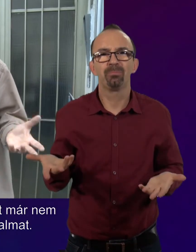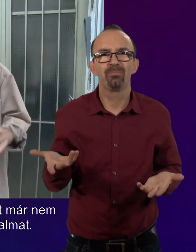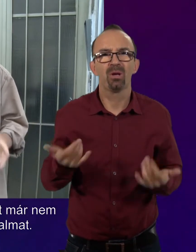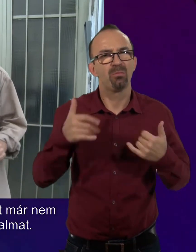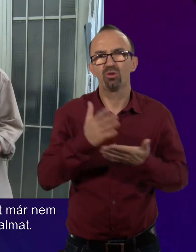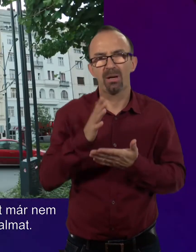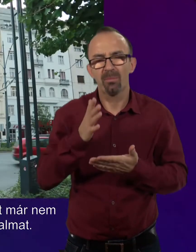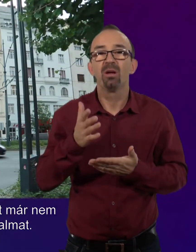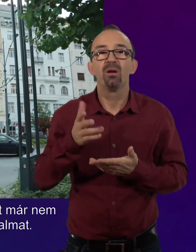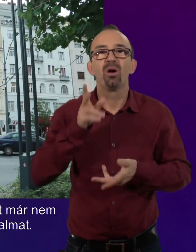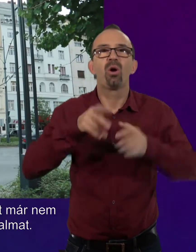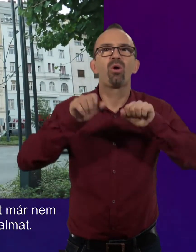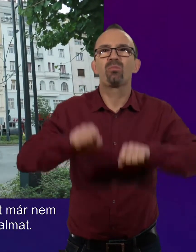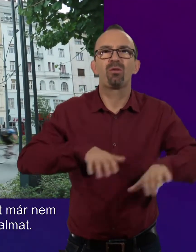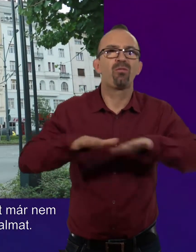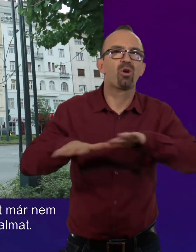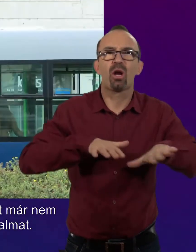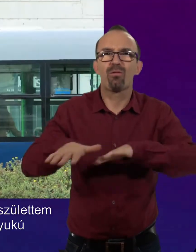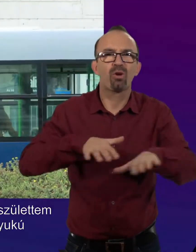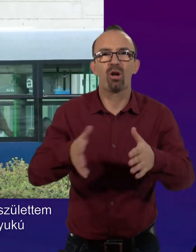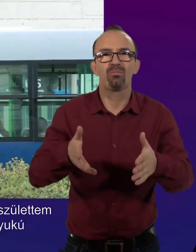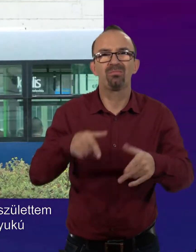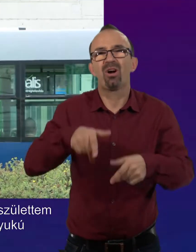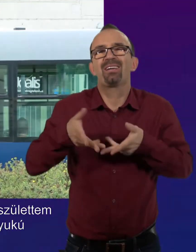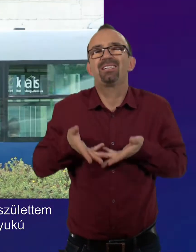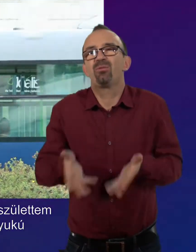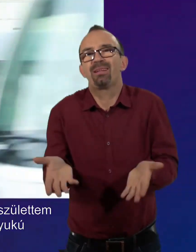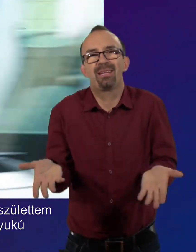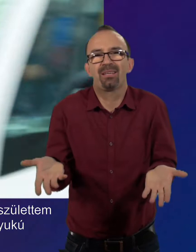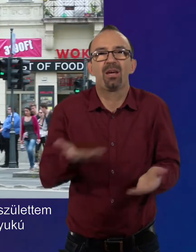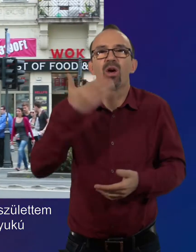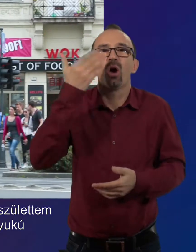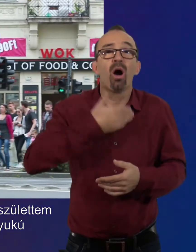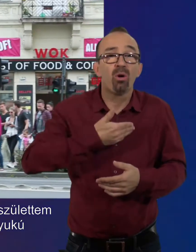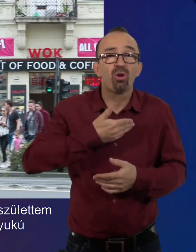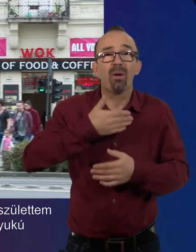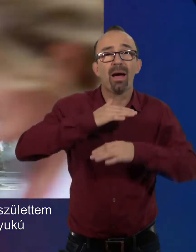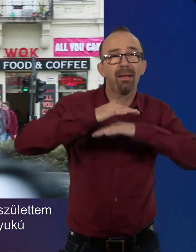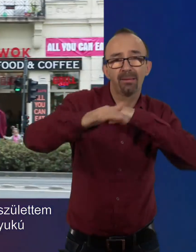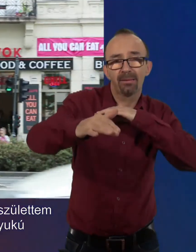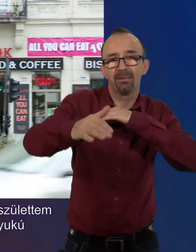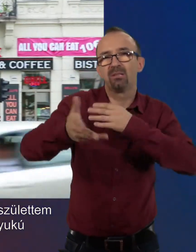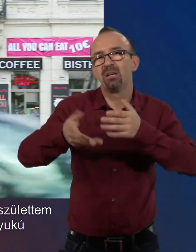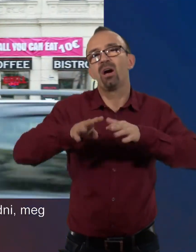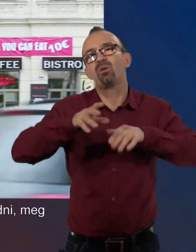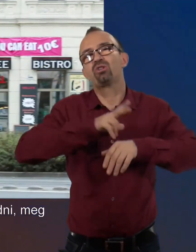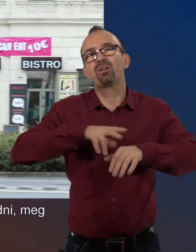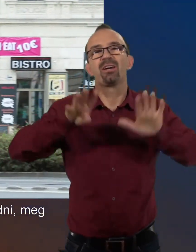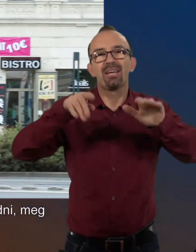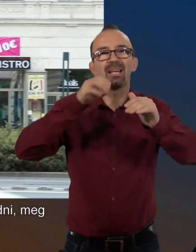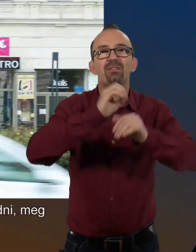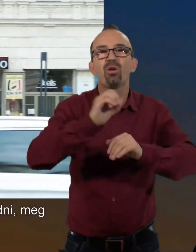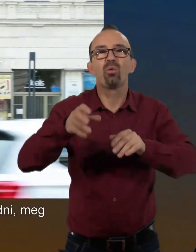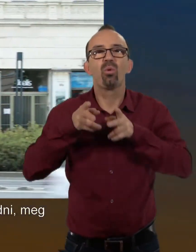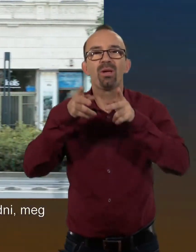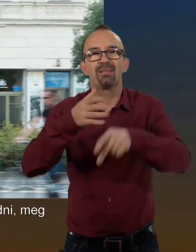kérdezték tőlem gyakran, most már nem annyira, hogy hát hogy bírom ezt a forgalmat. Aki beleszületik, hát ha Hortobágyra születtem volna, akkor valószínűleg a kilencjukú hidat szeretném